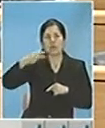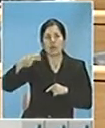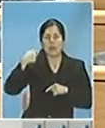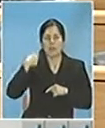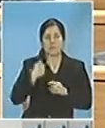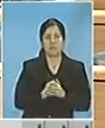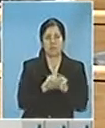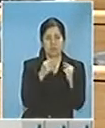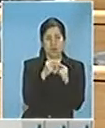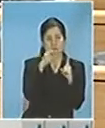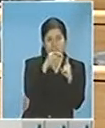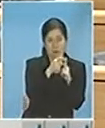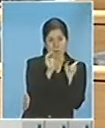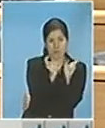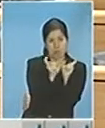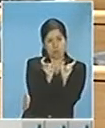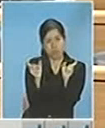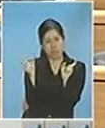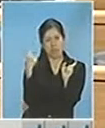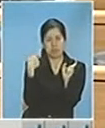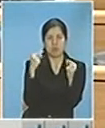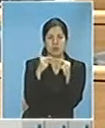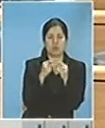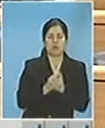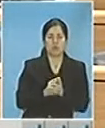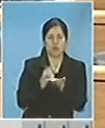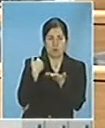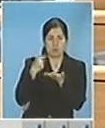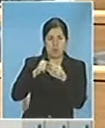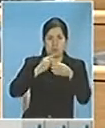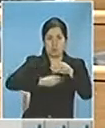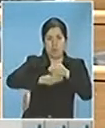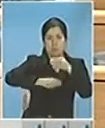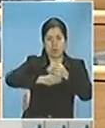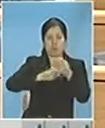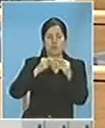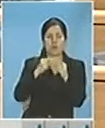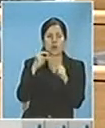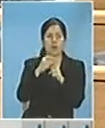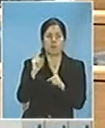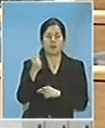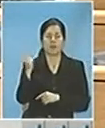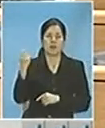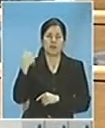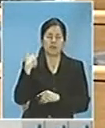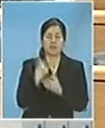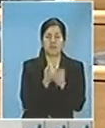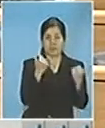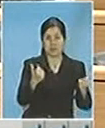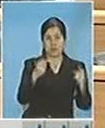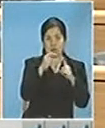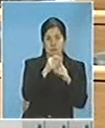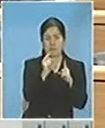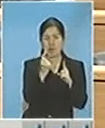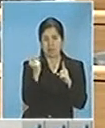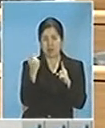ไม่ร่ำรวยพอจึงต้องมีการบัญญัติศัพท์ใหม่ขึ้นมาใช้สำหรับคำใหม่ที่ตั้งขึ้นมามี